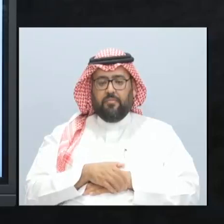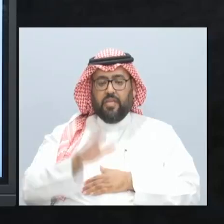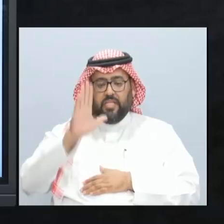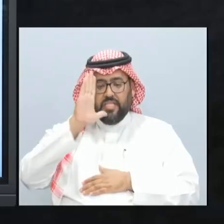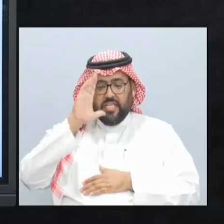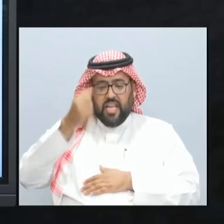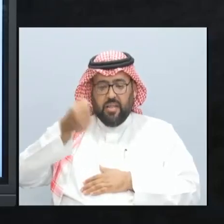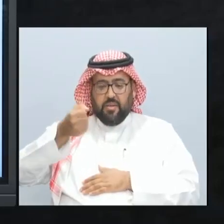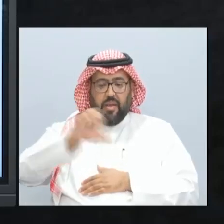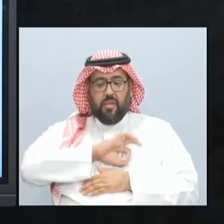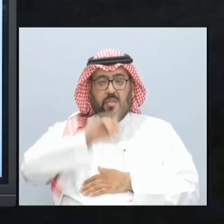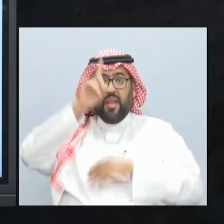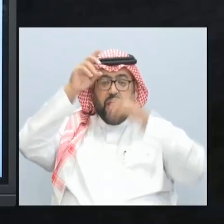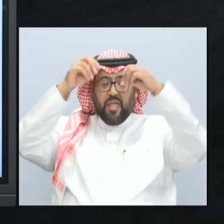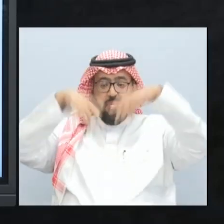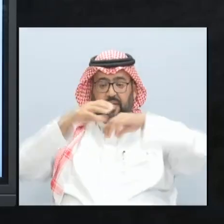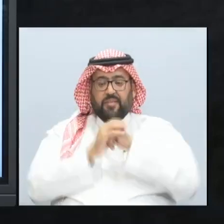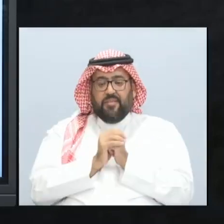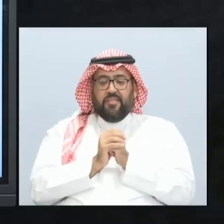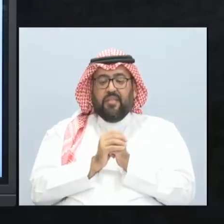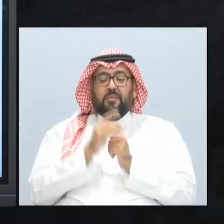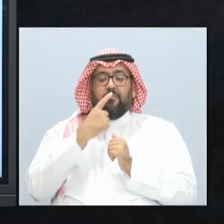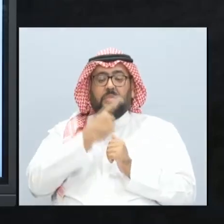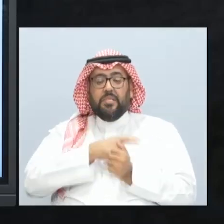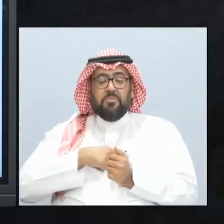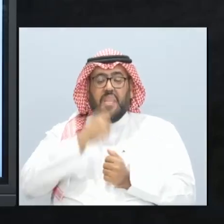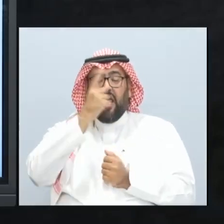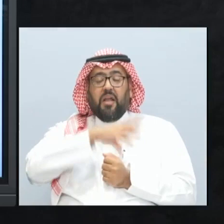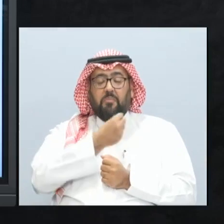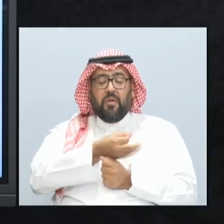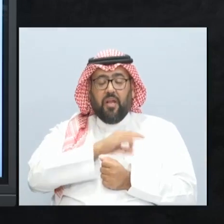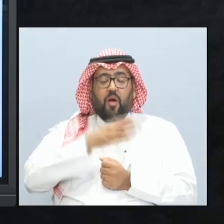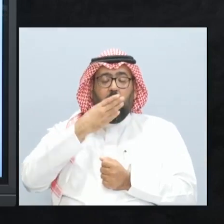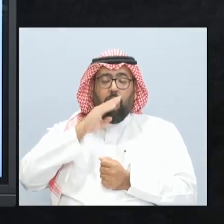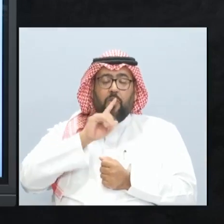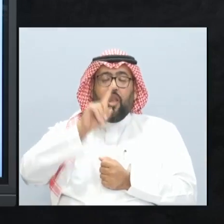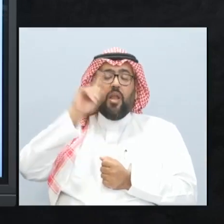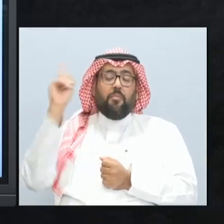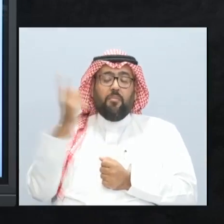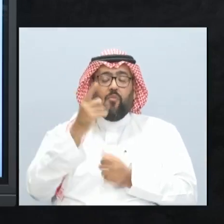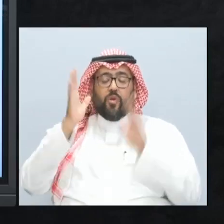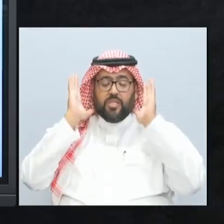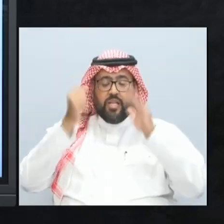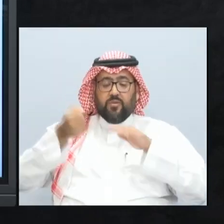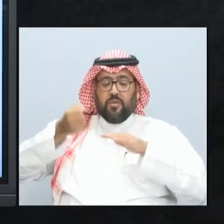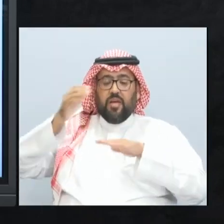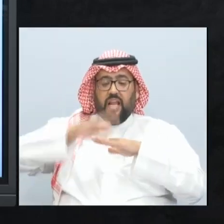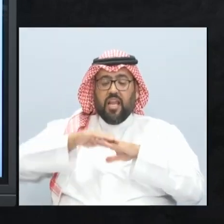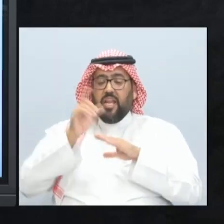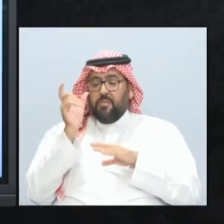السلام عليكم ورحمه الله وبركاته بسم الله الرحمن الرحيم والحمد لله رب العالمين والصلاه والسلام